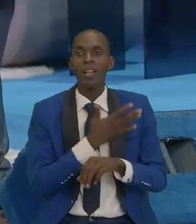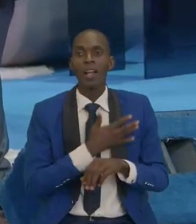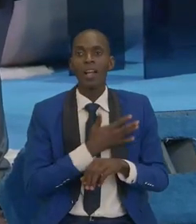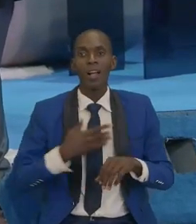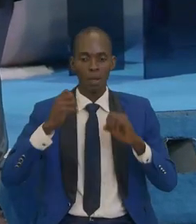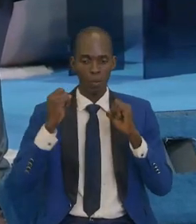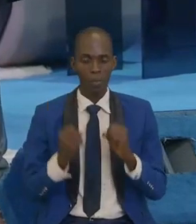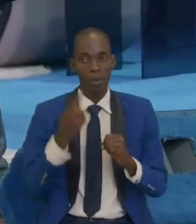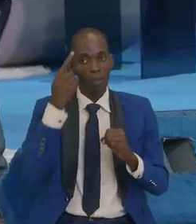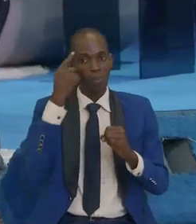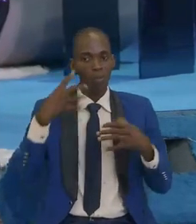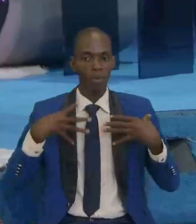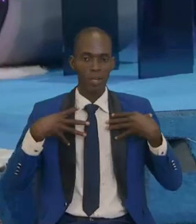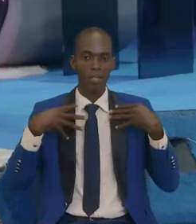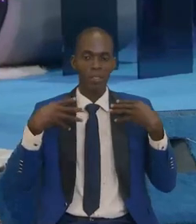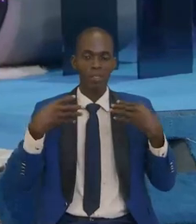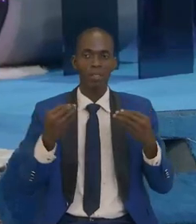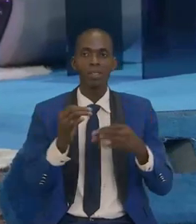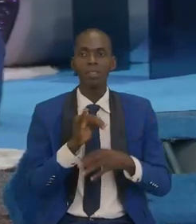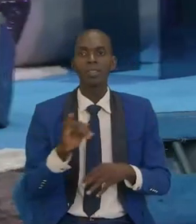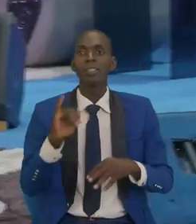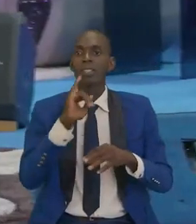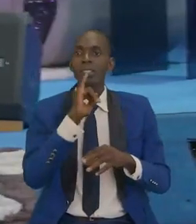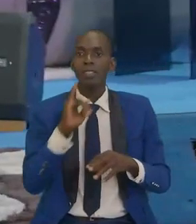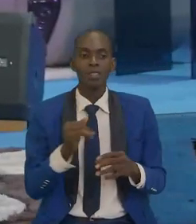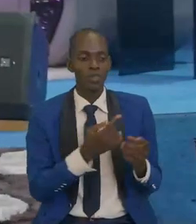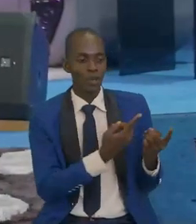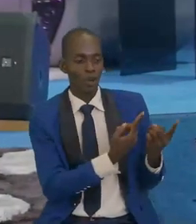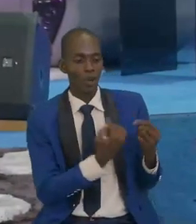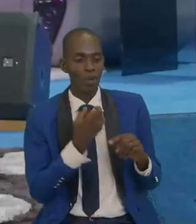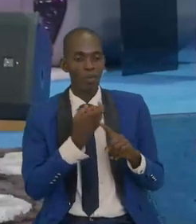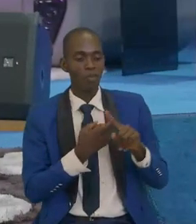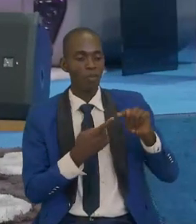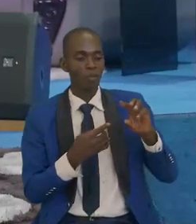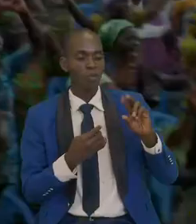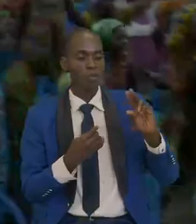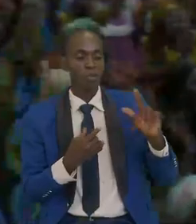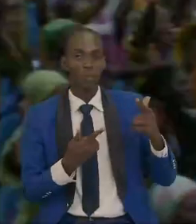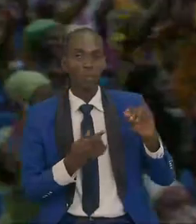la puissance pour le salut, la puissance pour la guérison.